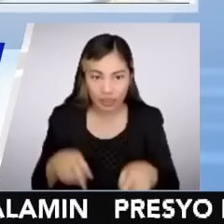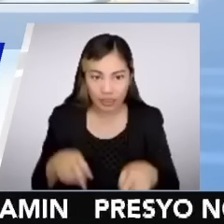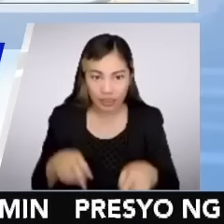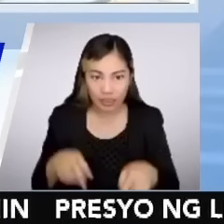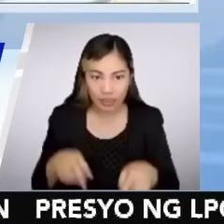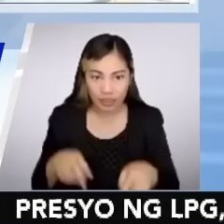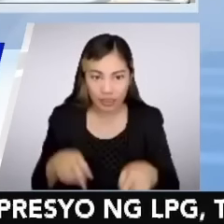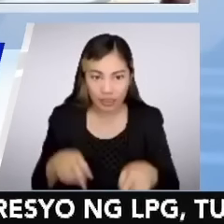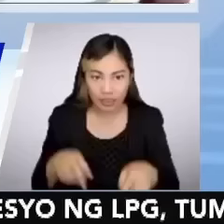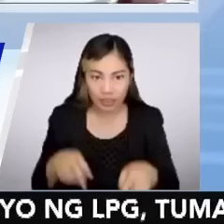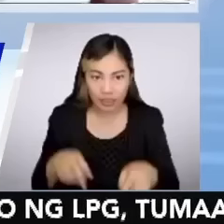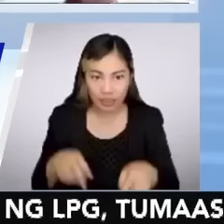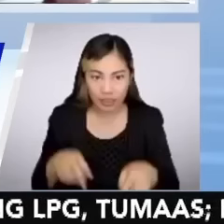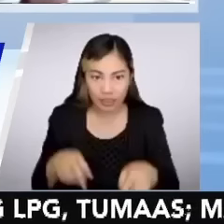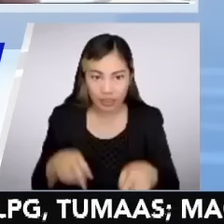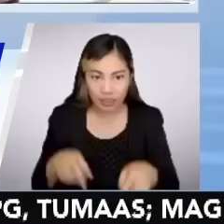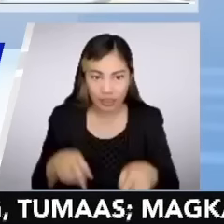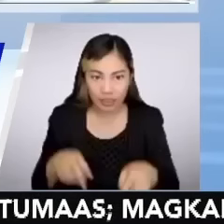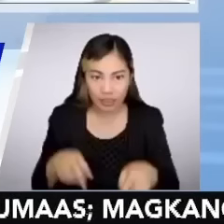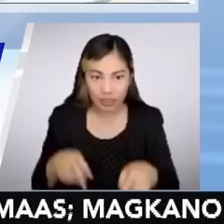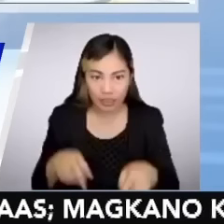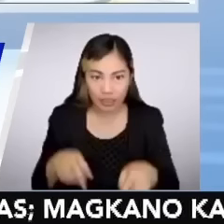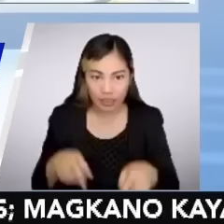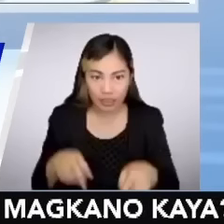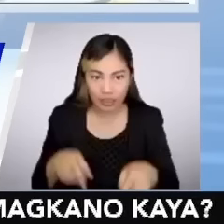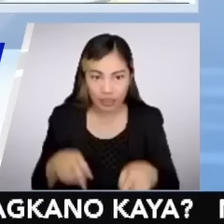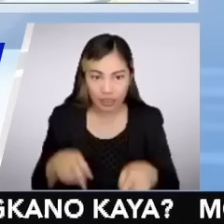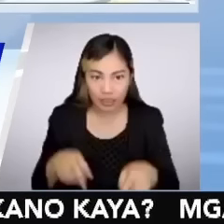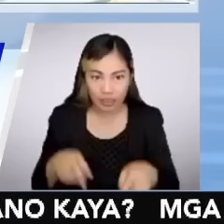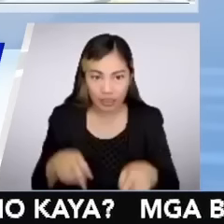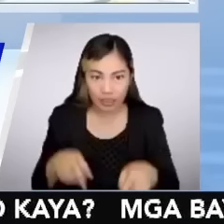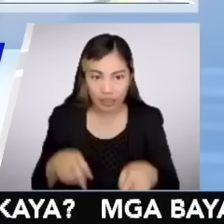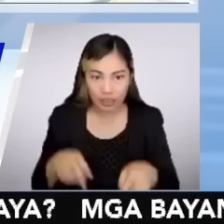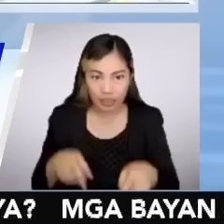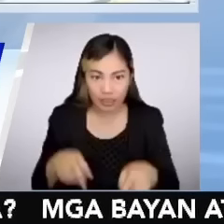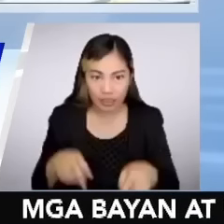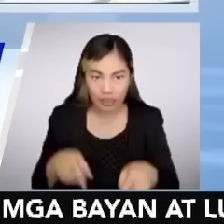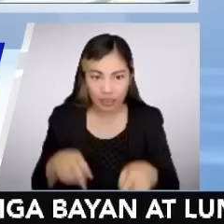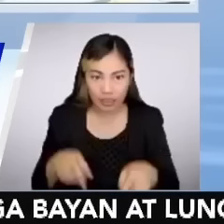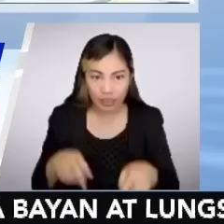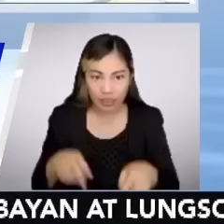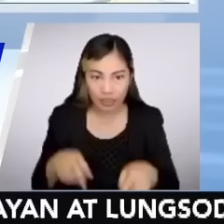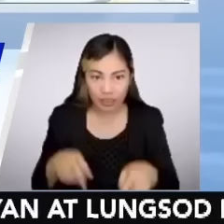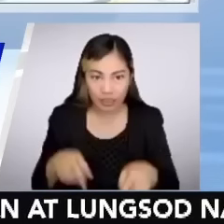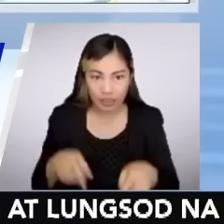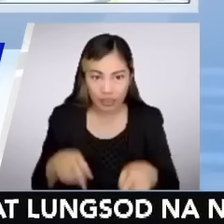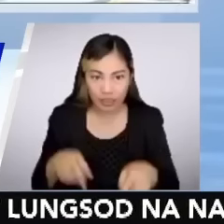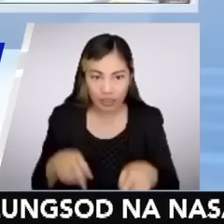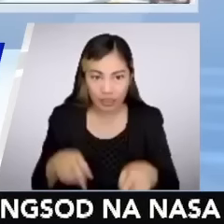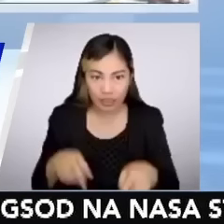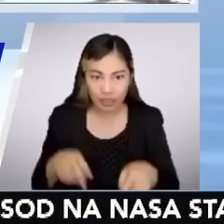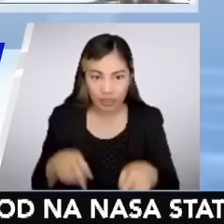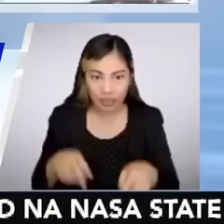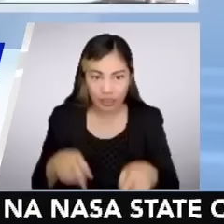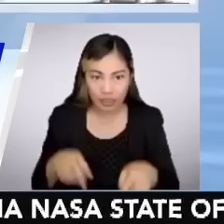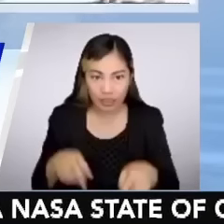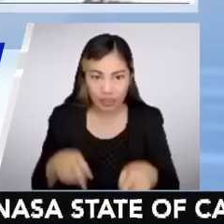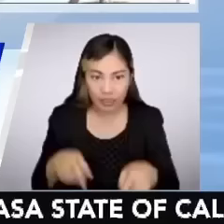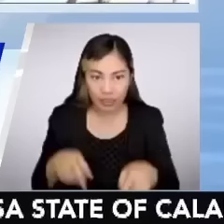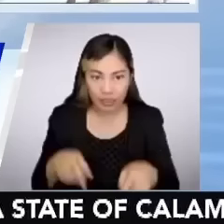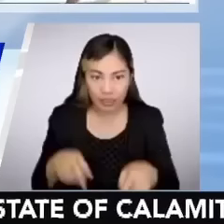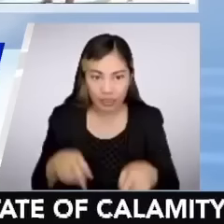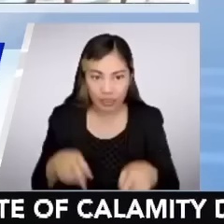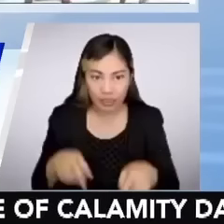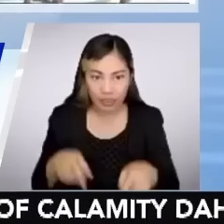at ang mga armadong lalaki. Imbes kasi nakalaga ng iba pang mga biktima, dali-dali siyang umalis sa bahay. Nakita din sa CCTV